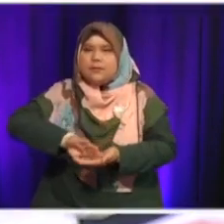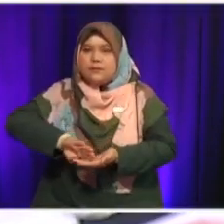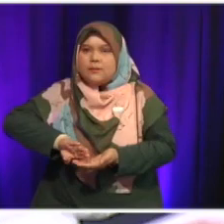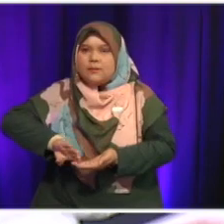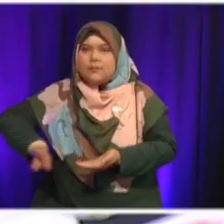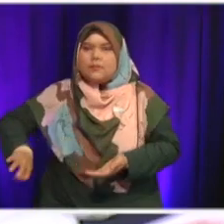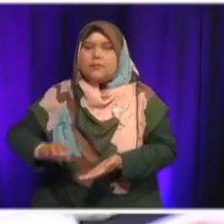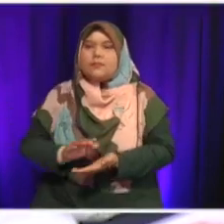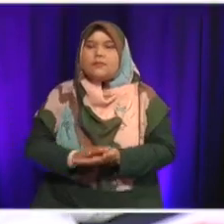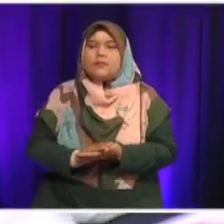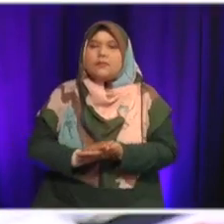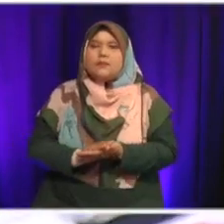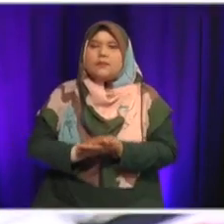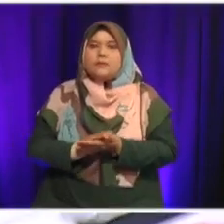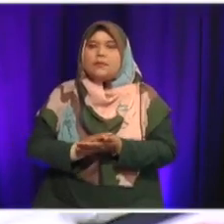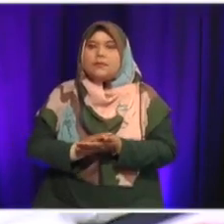supaya permukaannya